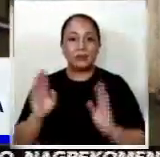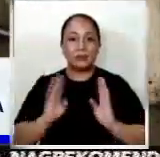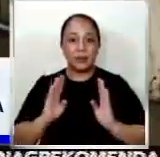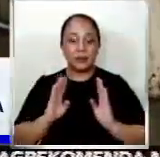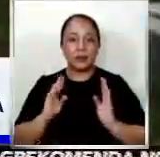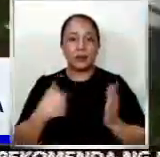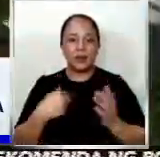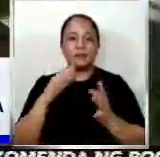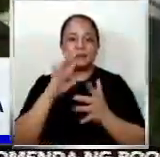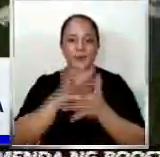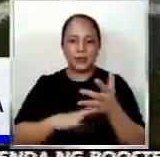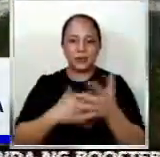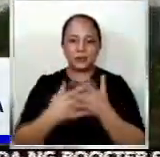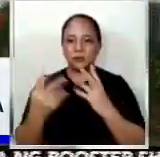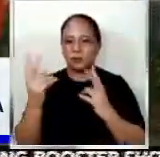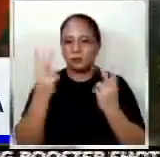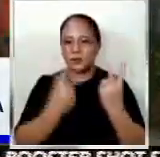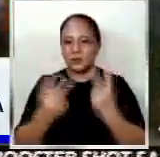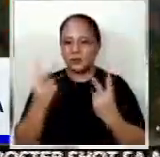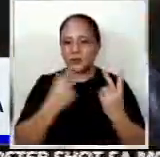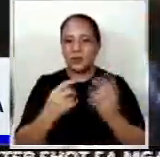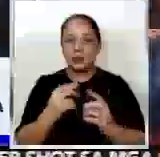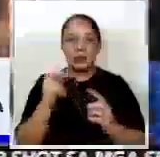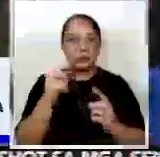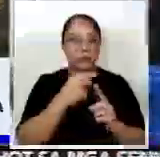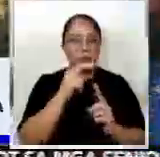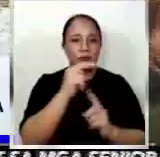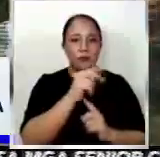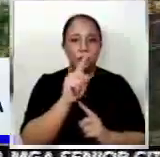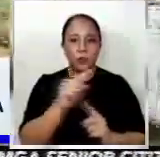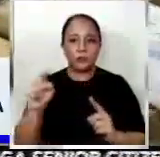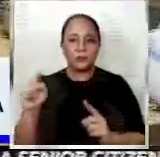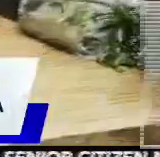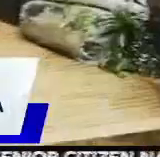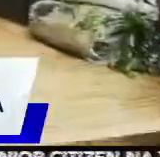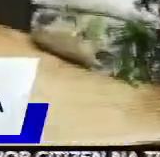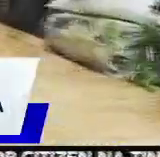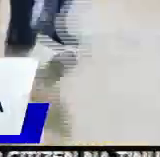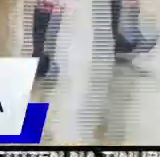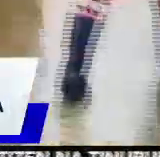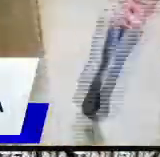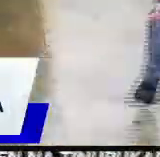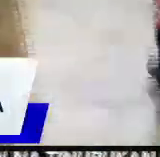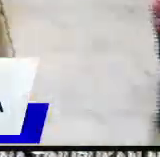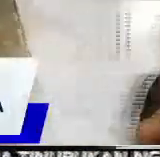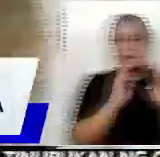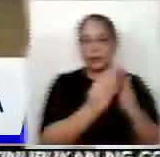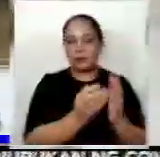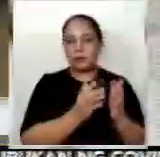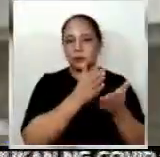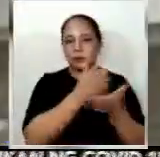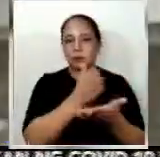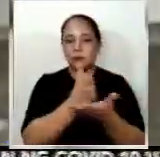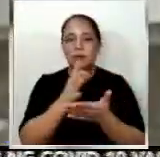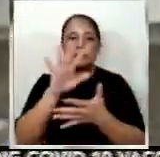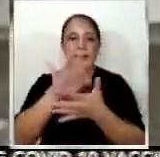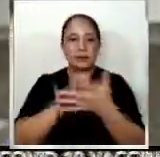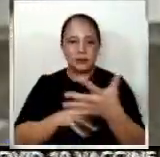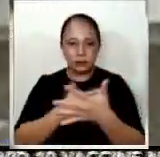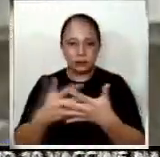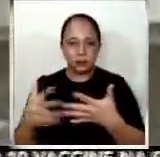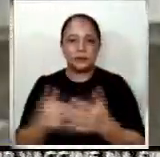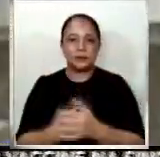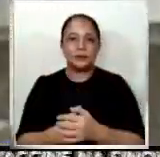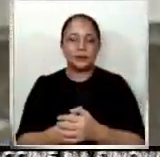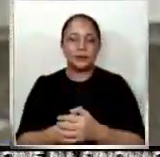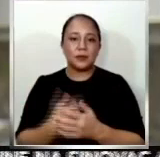ang pagbisita sa sementeryo mula November 1 hanggang 4. Kada barangay o kada distrito ang gagawing scheduling. Dahil inaasahang